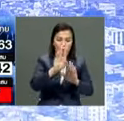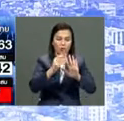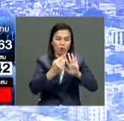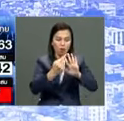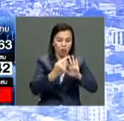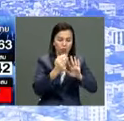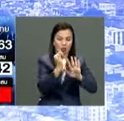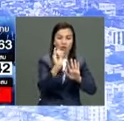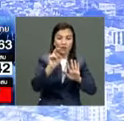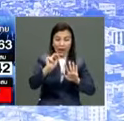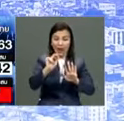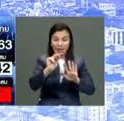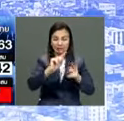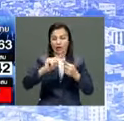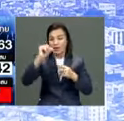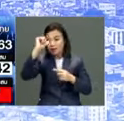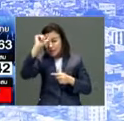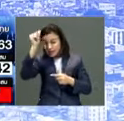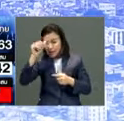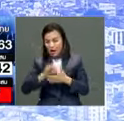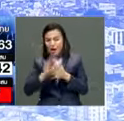ล้านคนอนุมานกันนะครับก็เห็นว่าตัวเลขการใช้งานของประชากรเรานะครับประชาชนไทยเราเนี้ยให้การตอบรับเป็นอย่างดีนะครับถ้าเปรียบเทียบกับประเทศอื่นข้างเคียงซึ่งเปิดตัวมาใกล้ๆเคียงกันเรานี้นะครับเช่นประเทศบรูไนนะครับอินเดียนะครับอินเดียประเทศเดียวนี้นะครับมีการเปิดตัวpatch